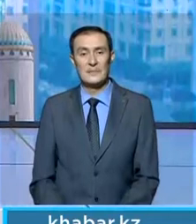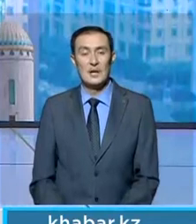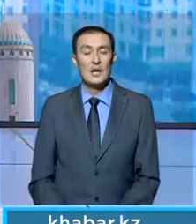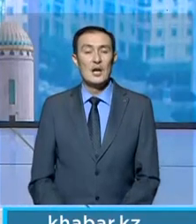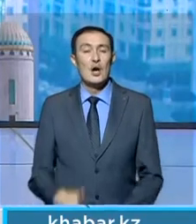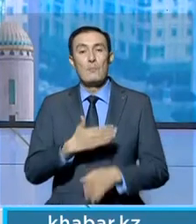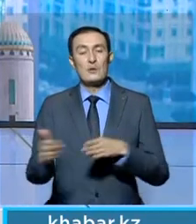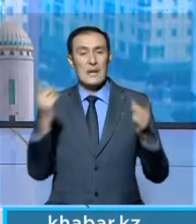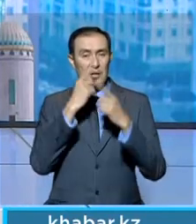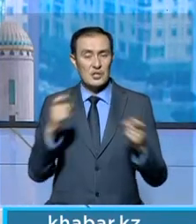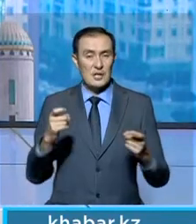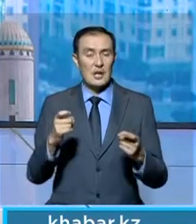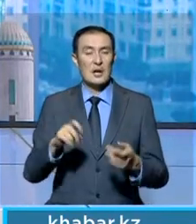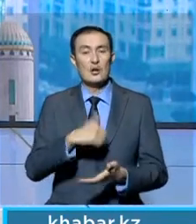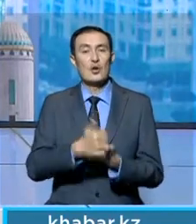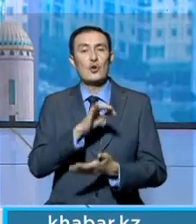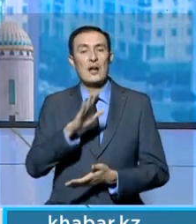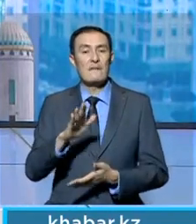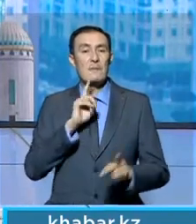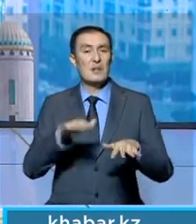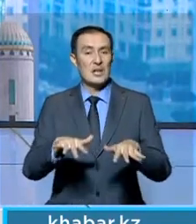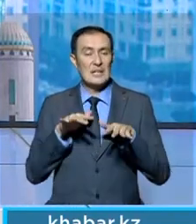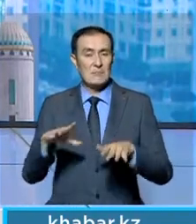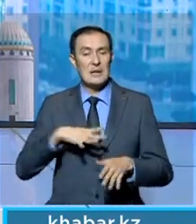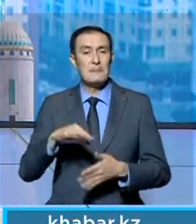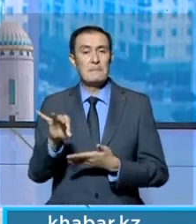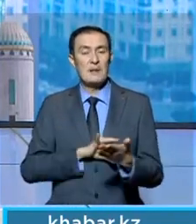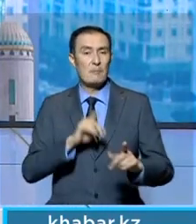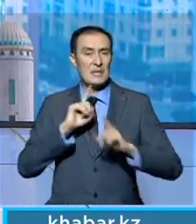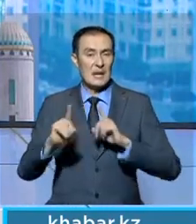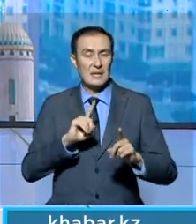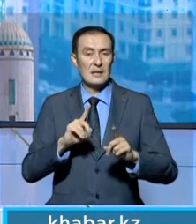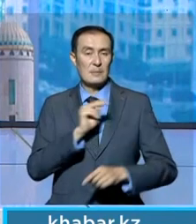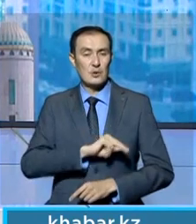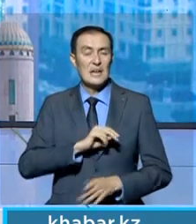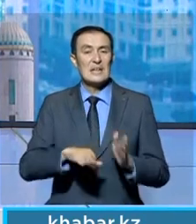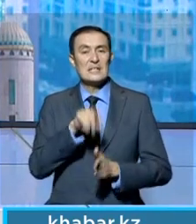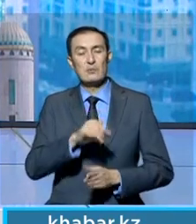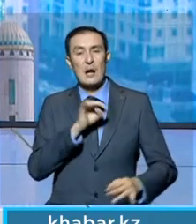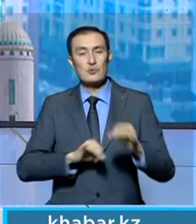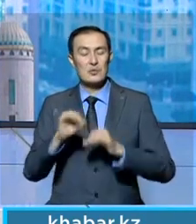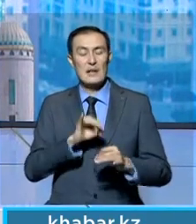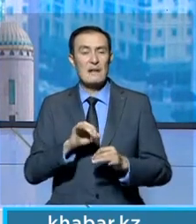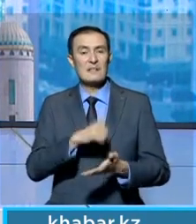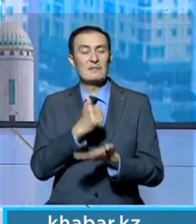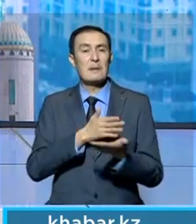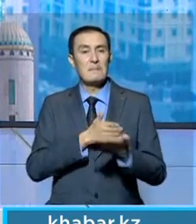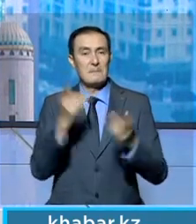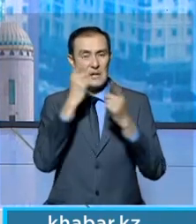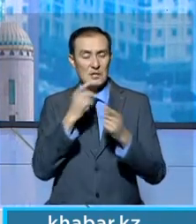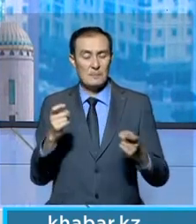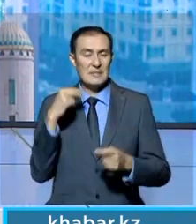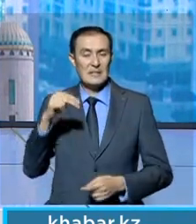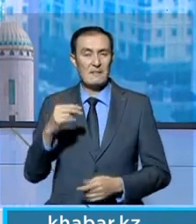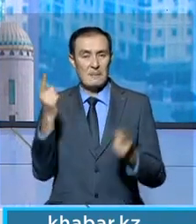сразу же после обращения Касым-Жомарта Токаева в Мажилисе и Сенате прошли первые пленарные заседания. Депутаты обсудили ключевые месседжи, озвученные